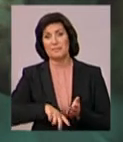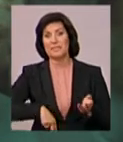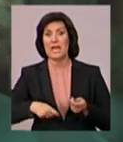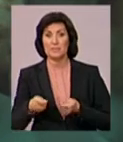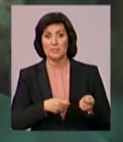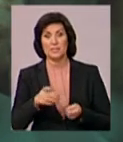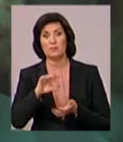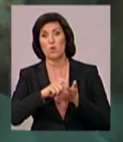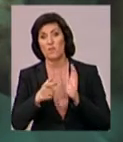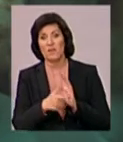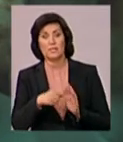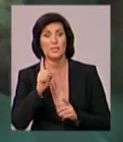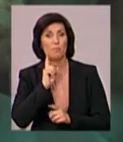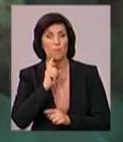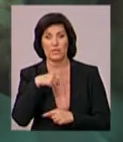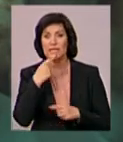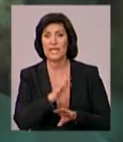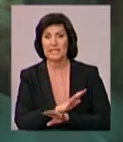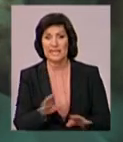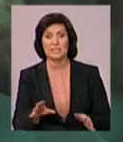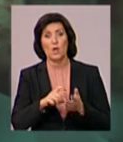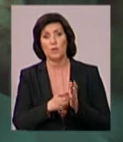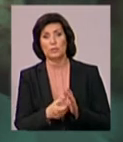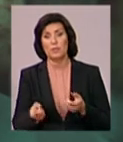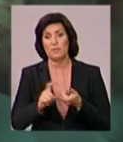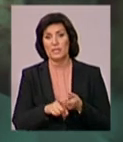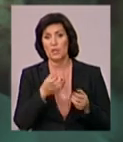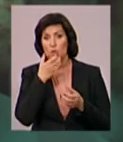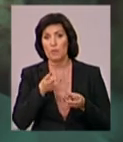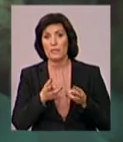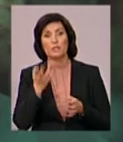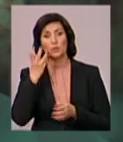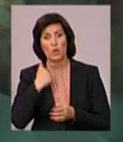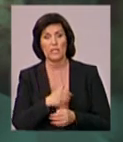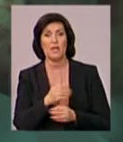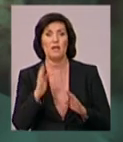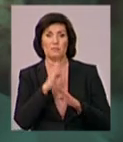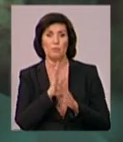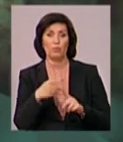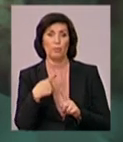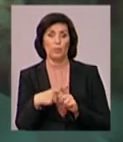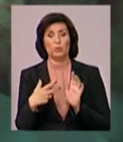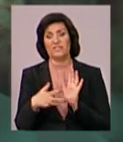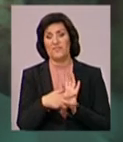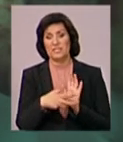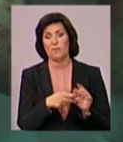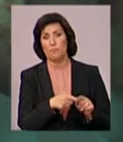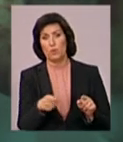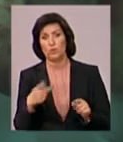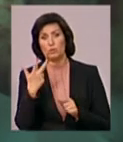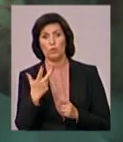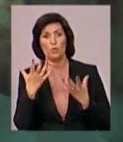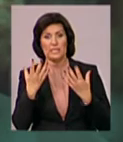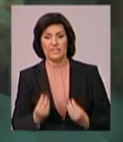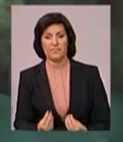адміністрації. Про квартири поки що не йдеться. Оселі поєднають до мережі, коли на дворі буде плюс 8 впродовж 3 днів.